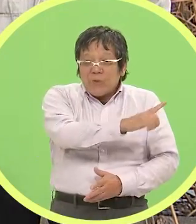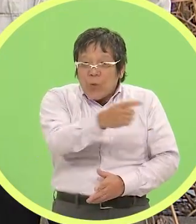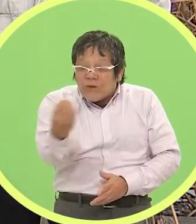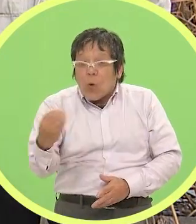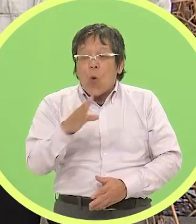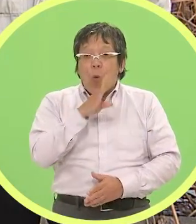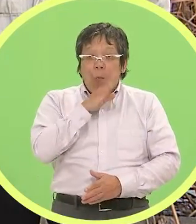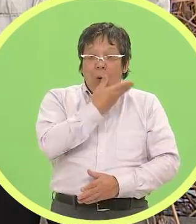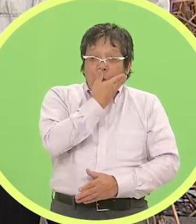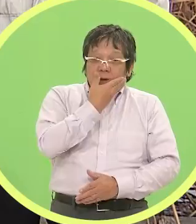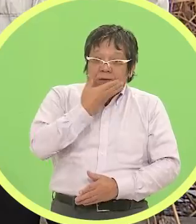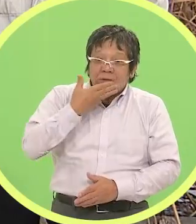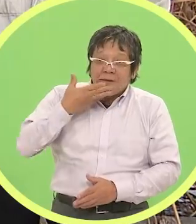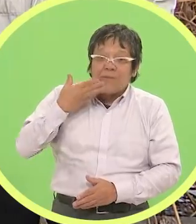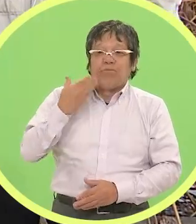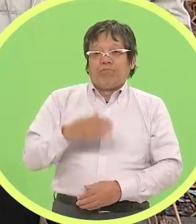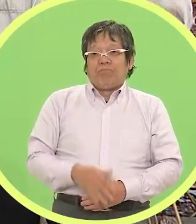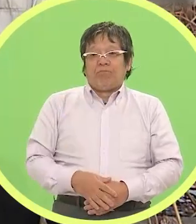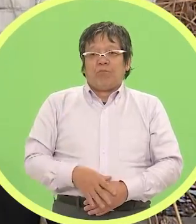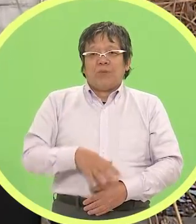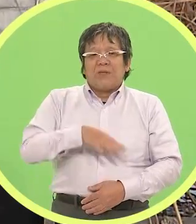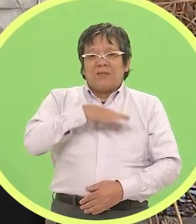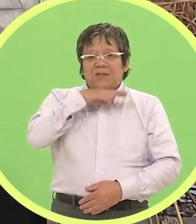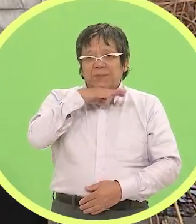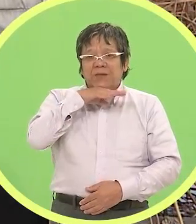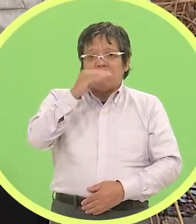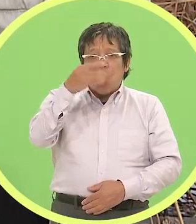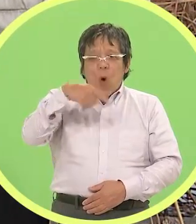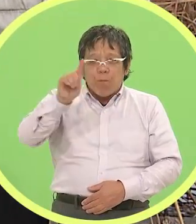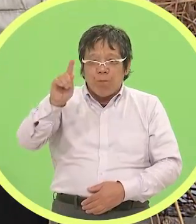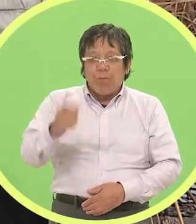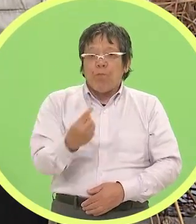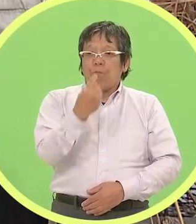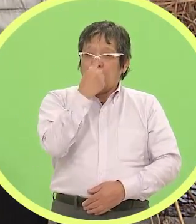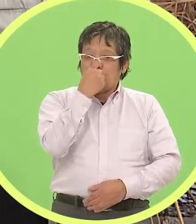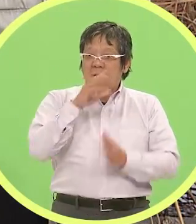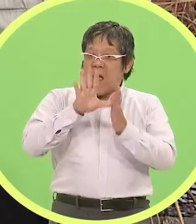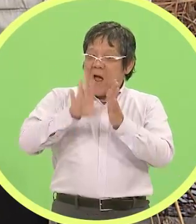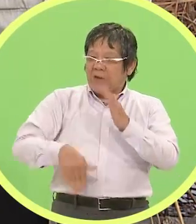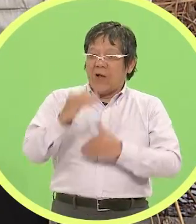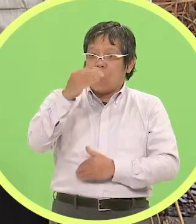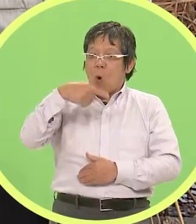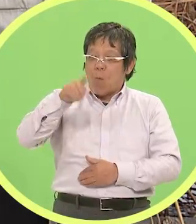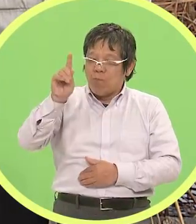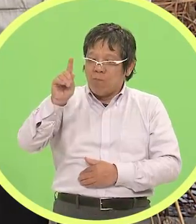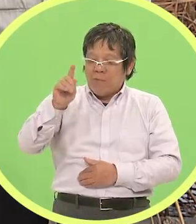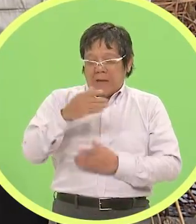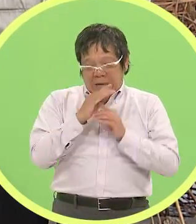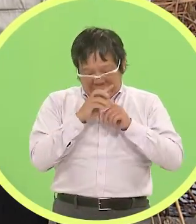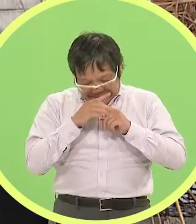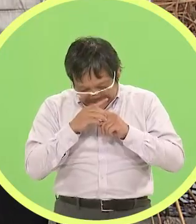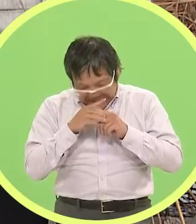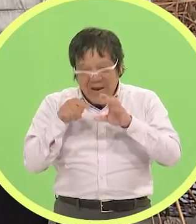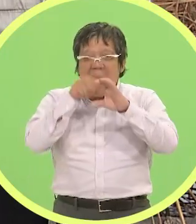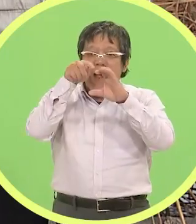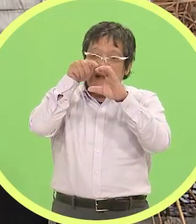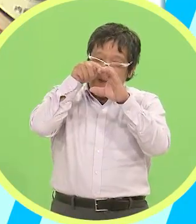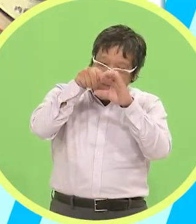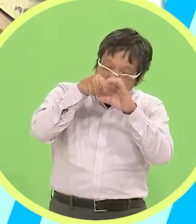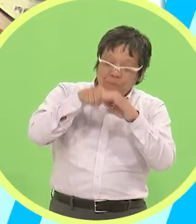食べてみてね。美味しいよ。 レンコン、 ジミコン、僕ハデコン。穴があったら入りた